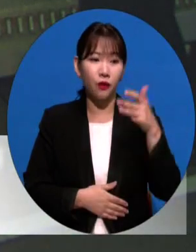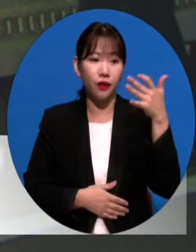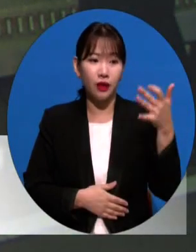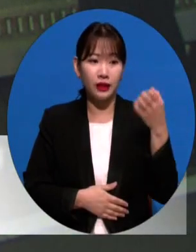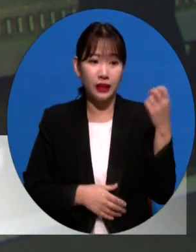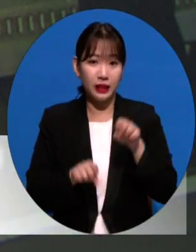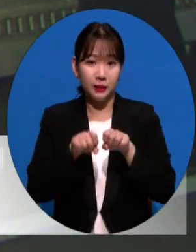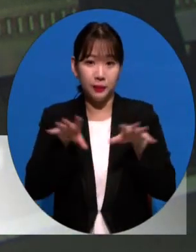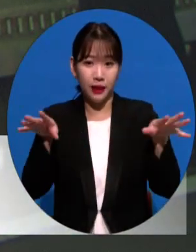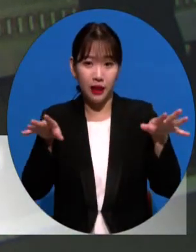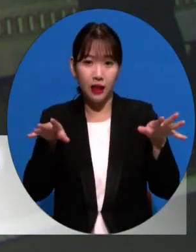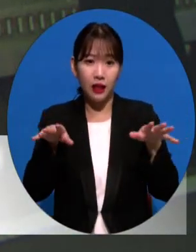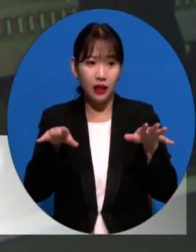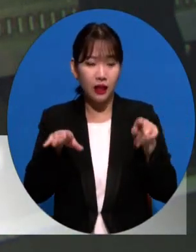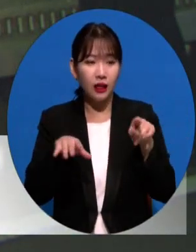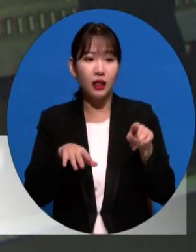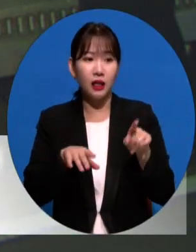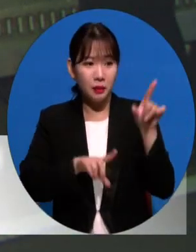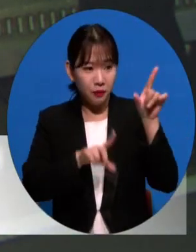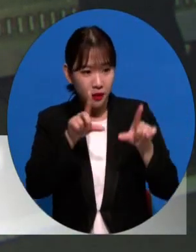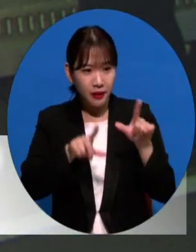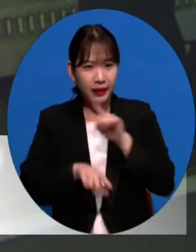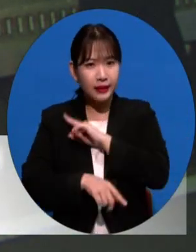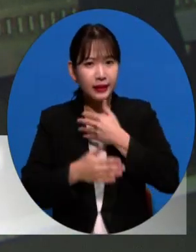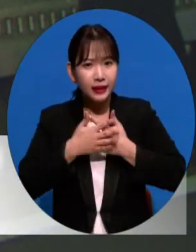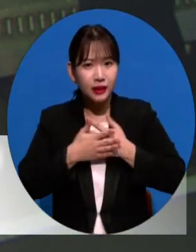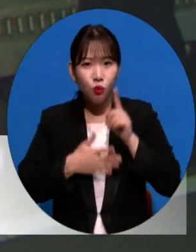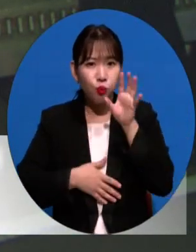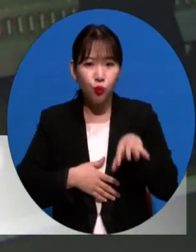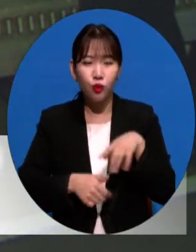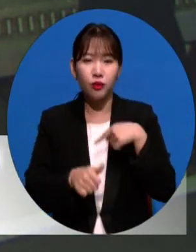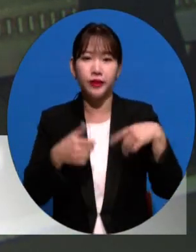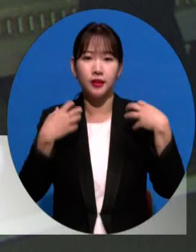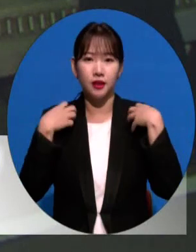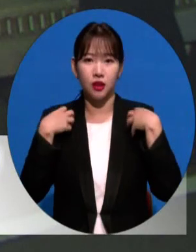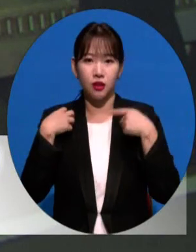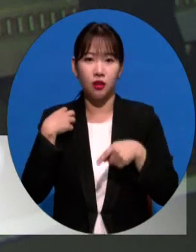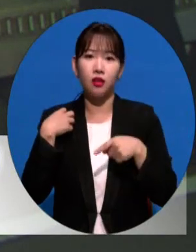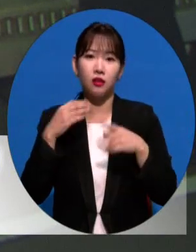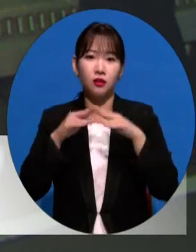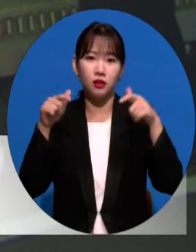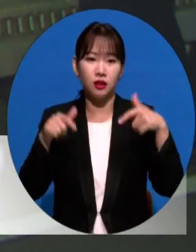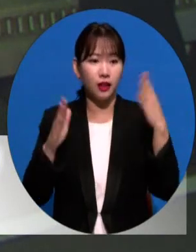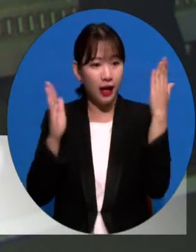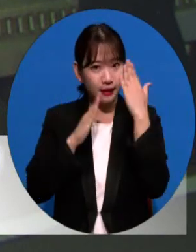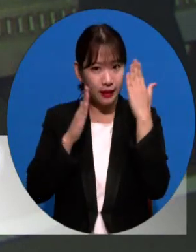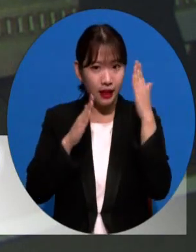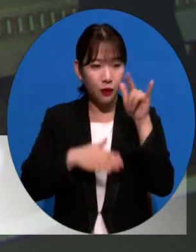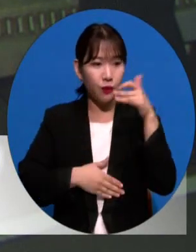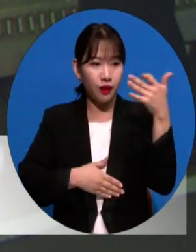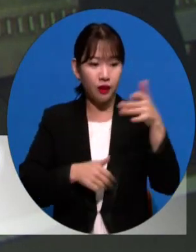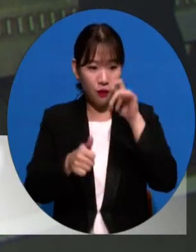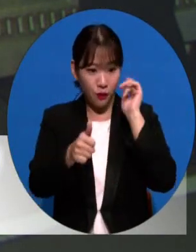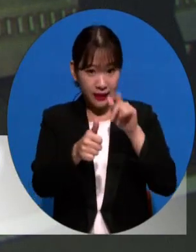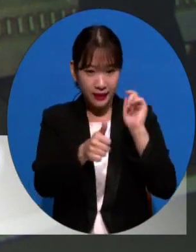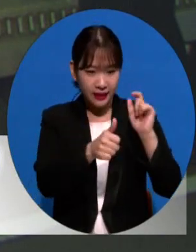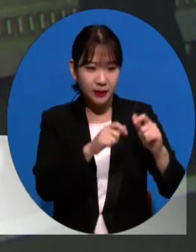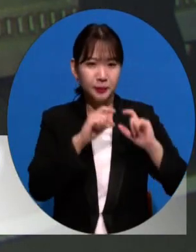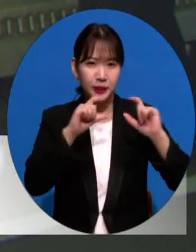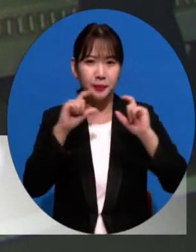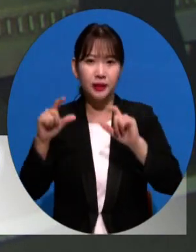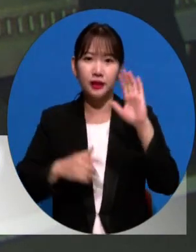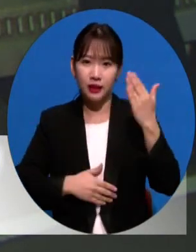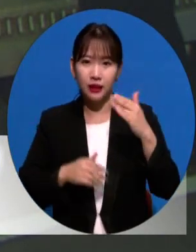코로나19 재유행에 가장 긴장하고 있는 곳은 바로 교육당국입니다. 전남적 수험생들의 코로나19 확진이